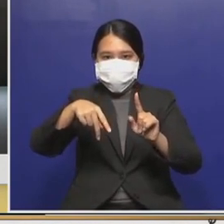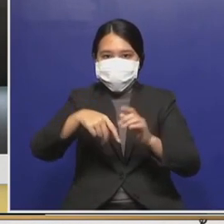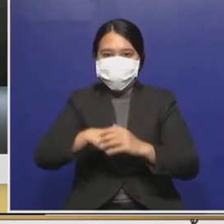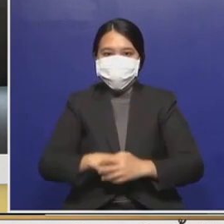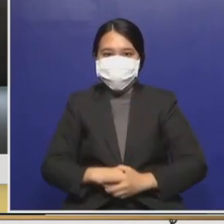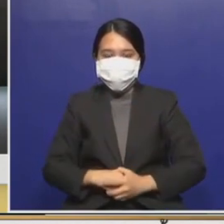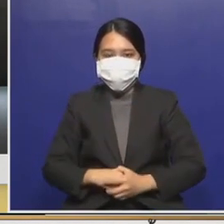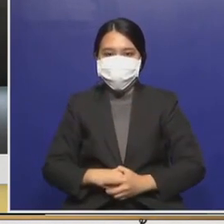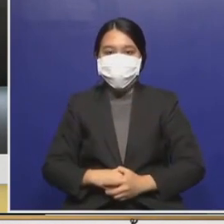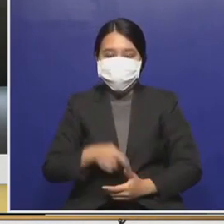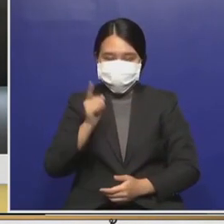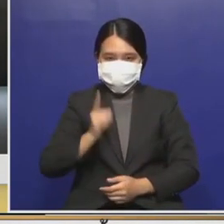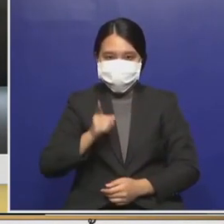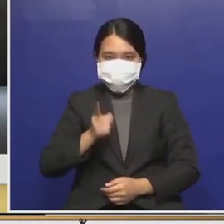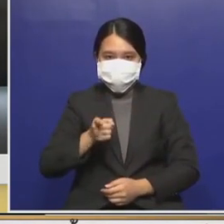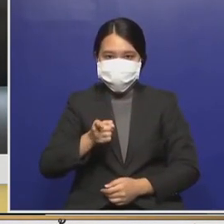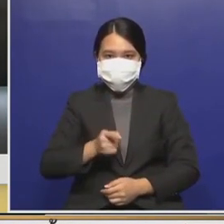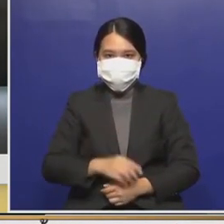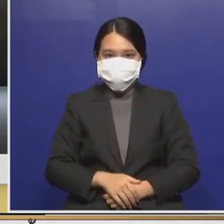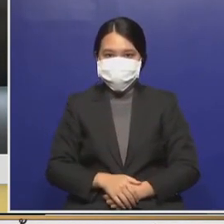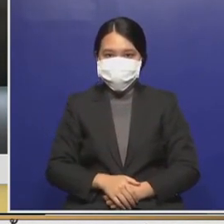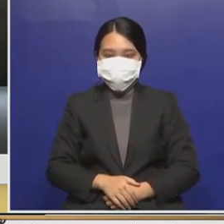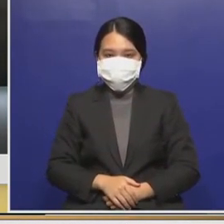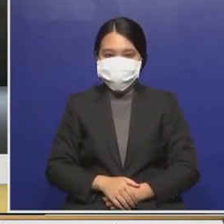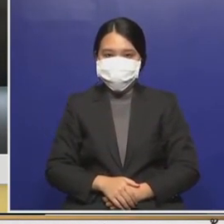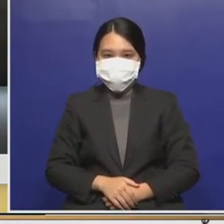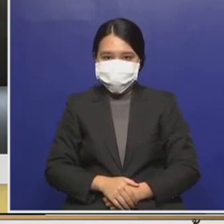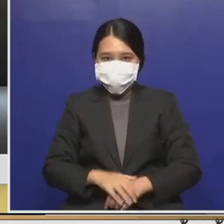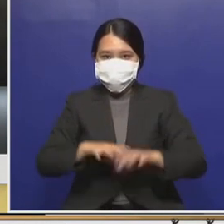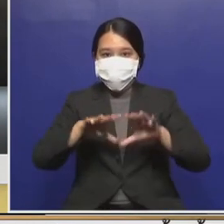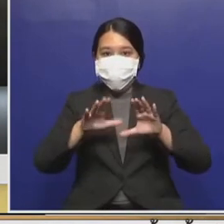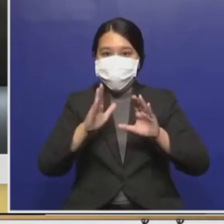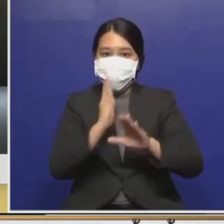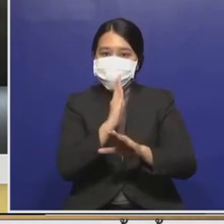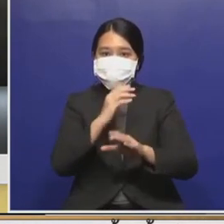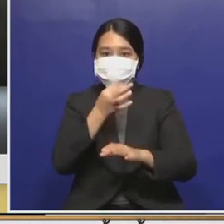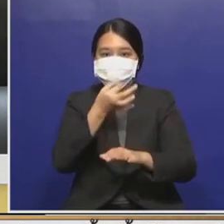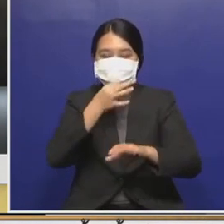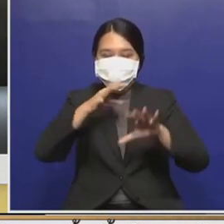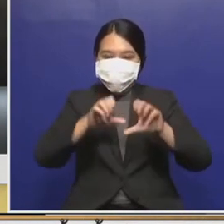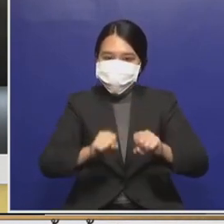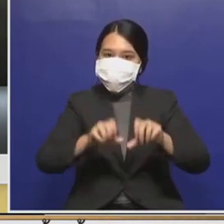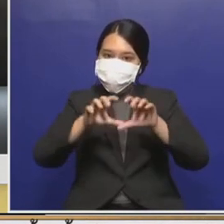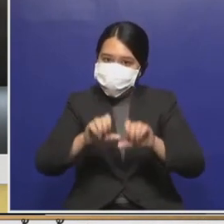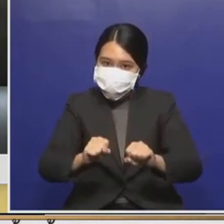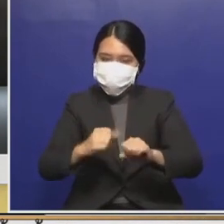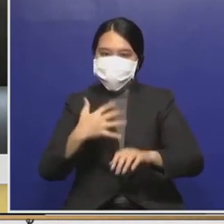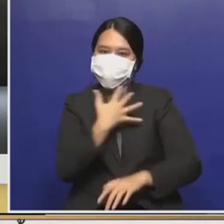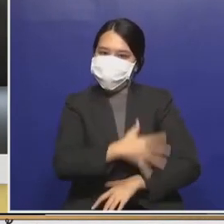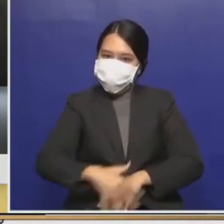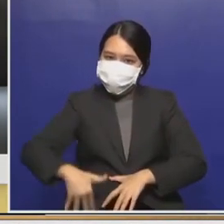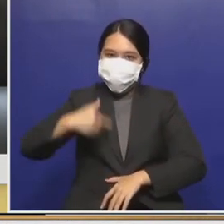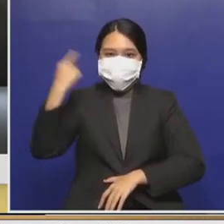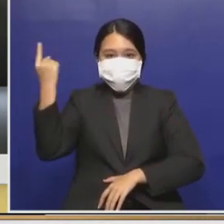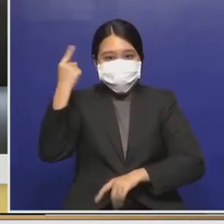นี่คอความจริงหมอนวดเพื่อสุขภาพ เพื่อการทองเที่ยว 50,000 คน